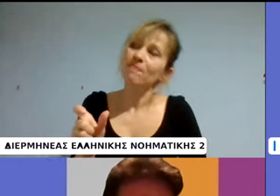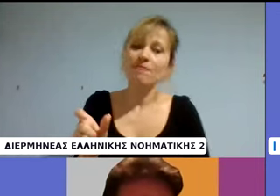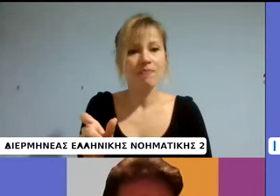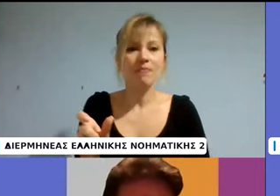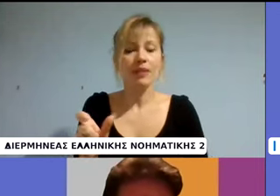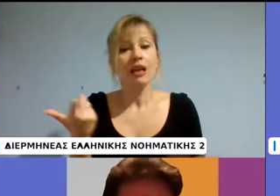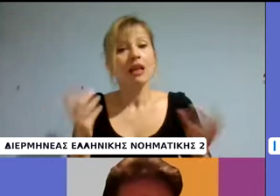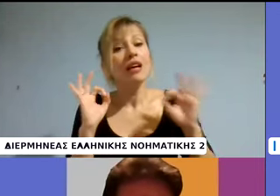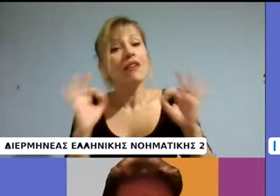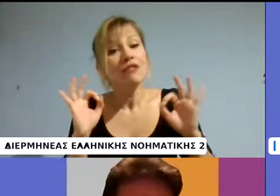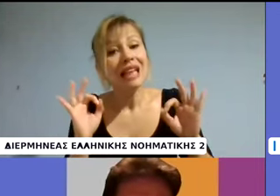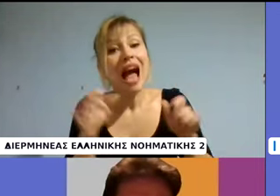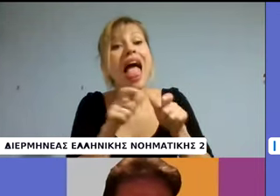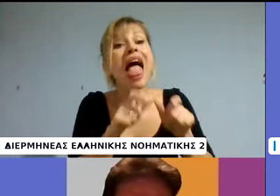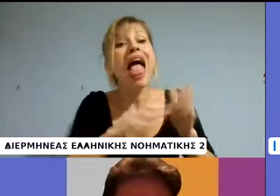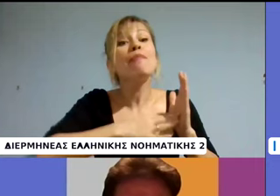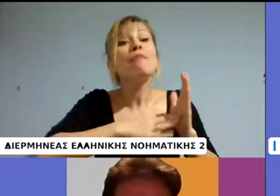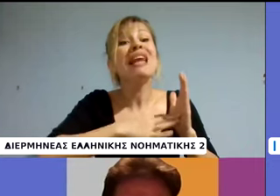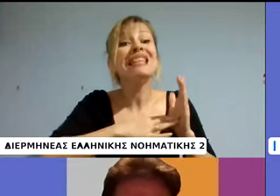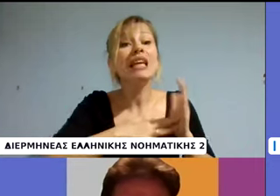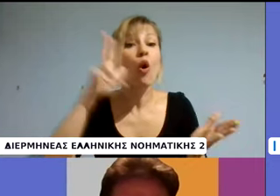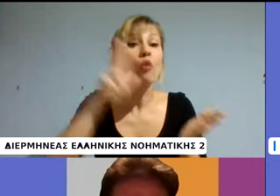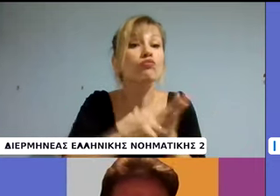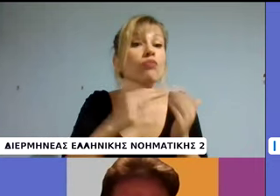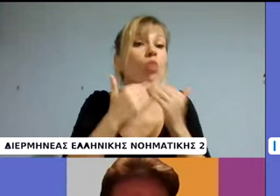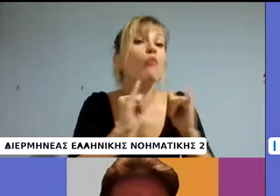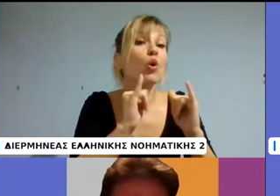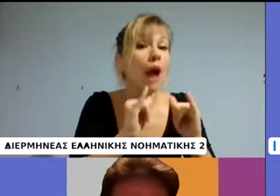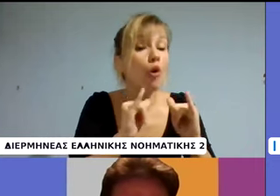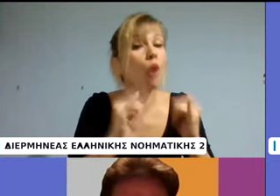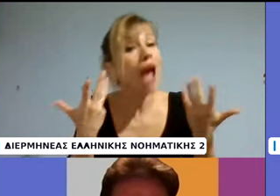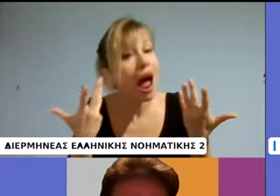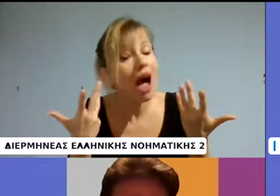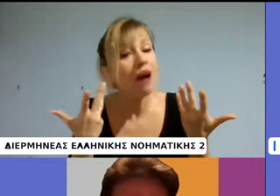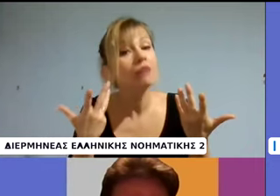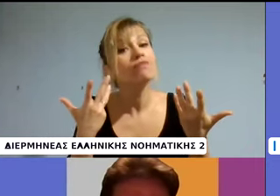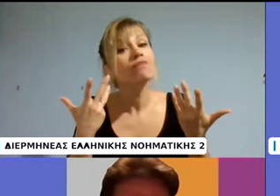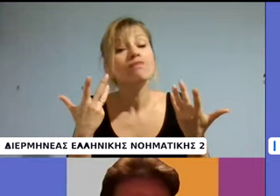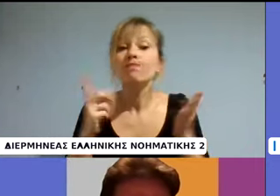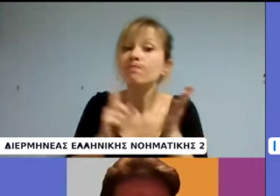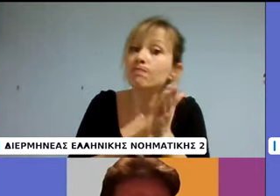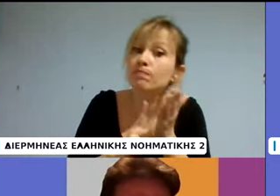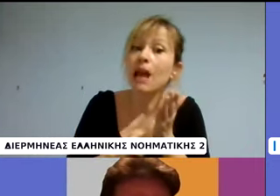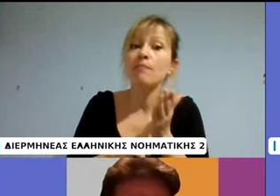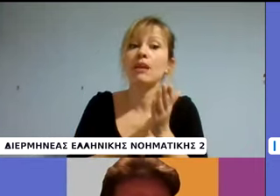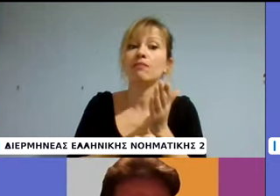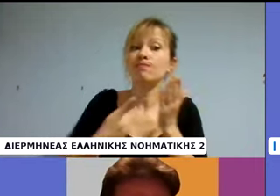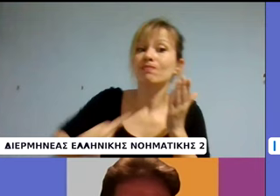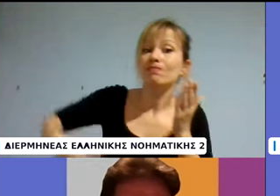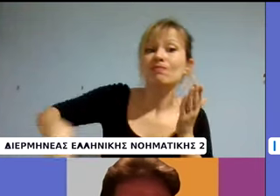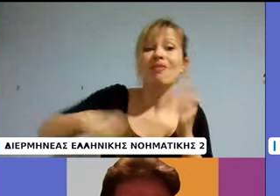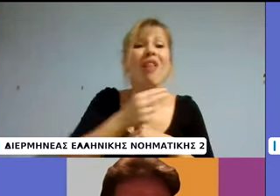να έχουμε επιμελητήριο, αλλά τι ωραία θα ήταν στις διαπραγματεύσεις μας, τουλάχιστον σε θέματα που μας αφορούν όλους και